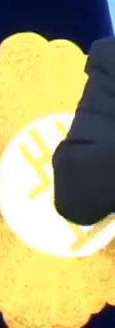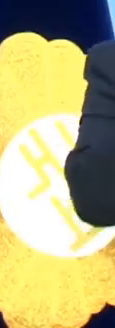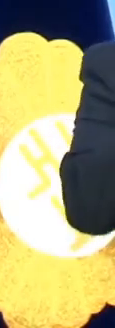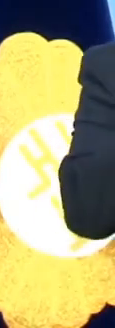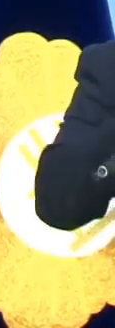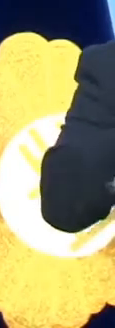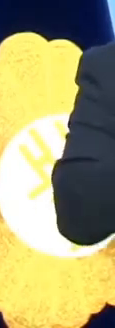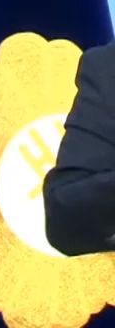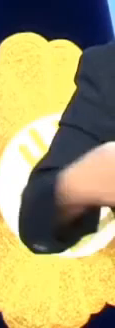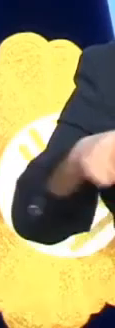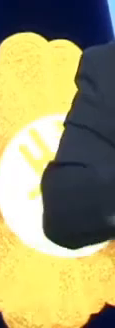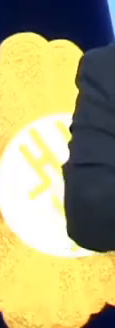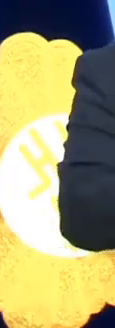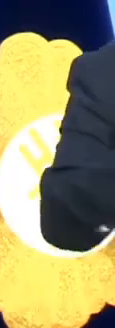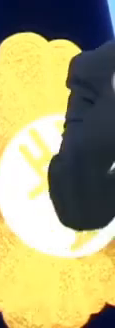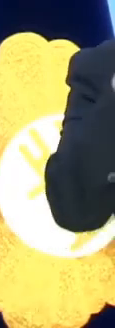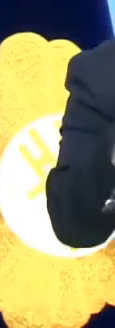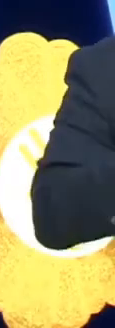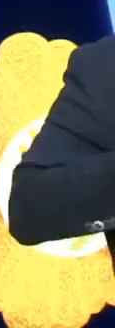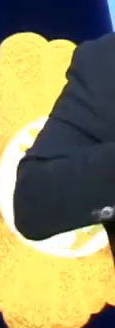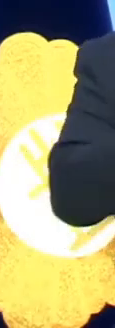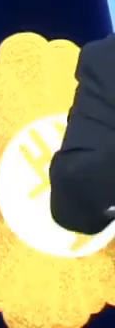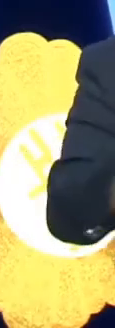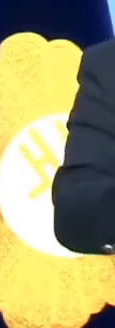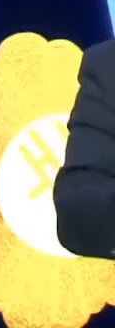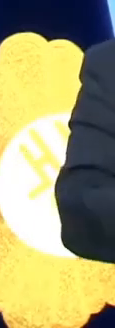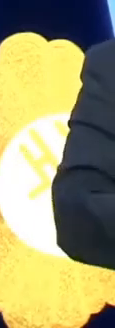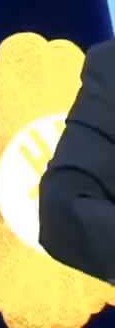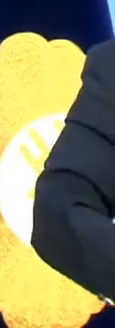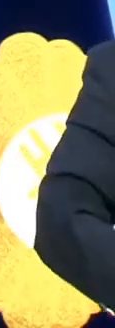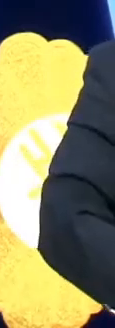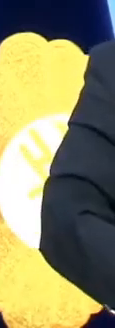대상인 아동들을 위한 다양한 보호 방안들을 제시하였습니다